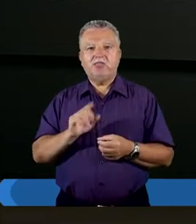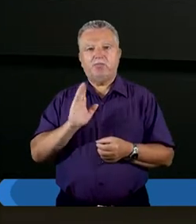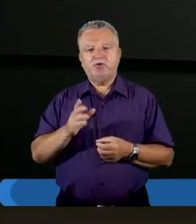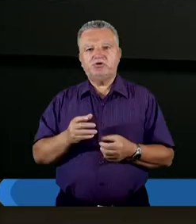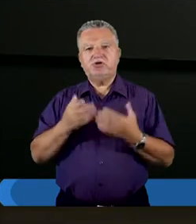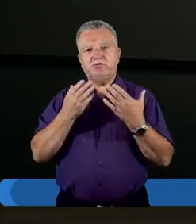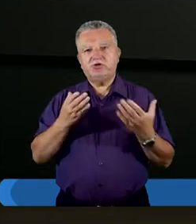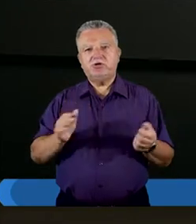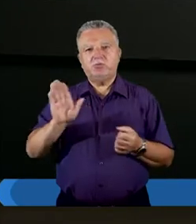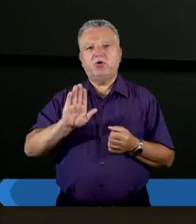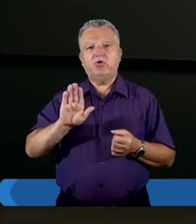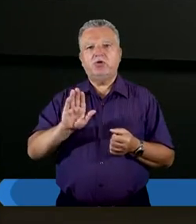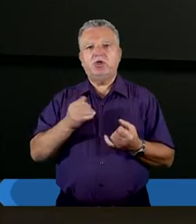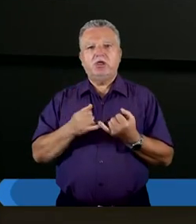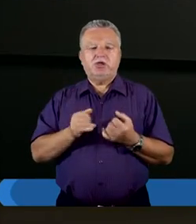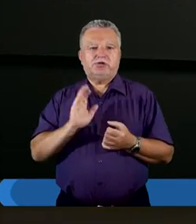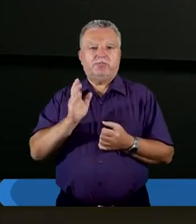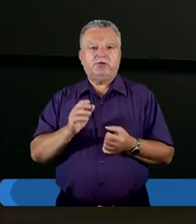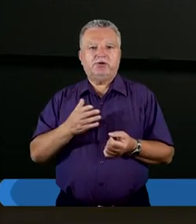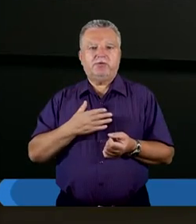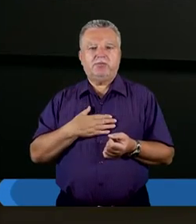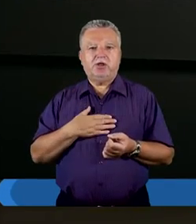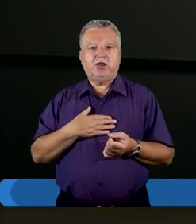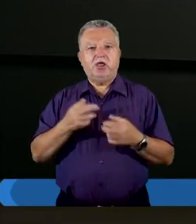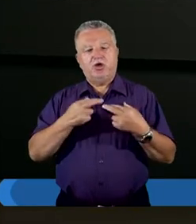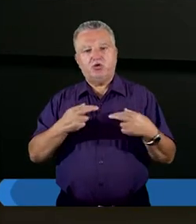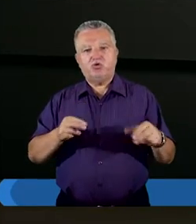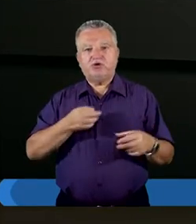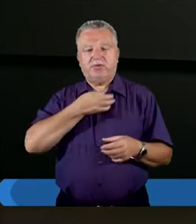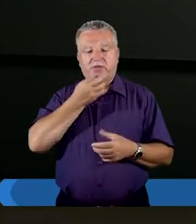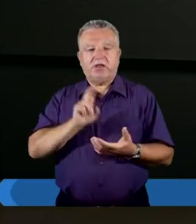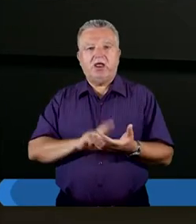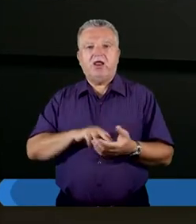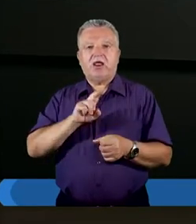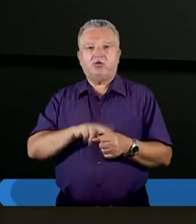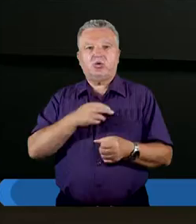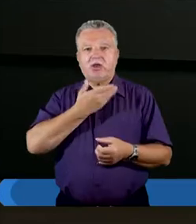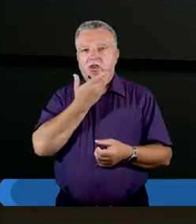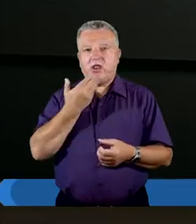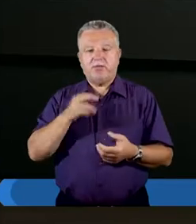Bogu wdzięczni. A jeżeli będziemy mieli znowu zestaw takich różnych pytań, na które nie ma odpowiedzi,